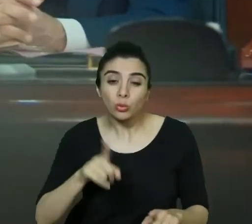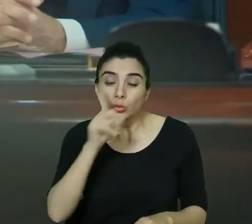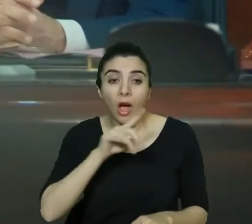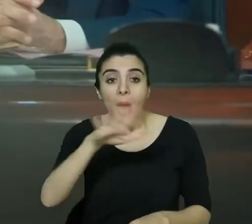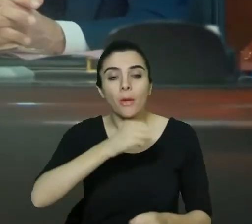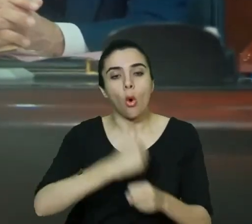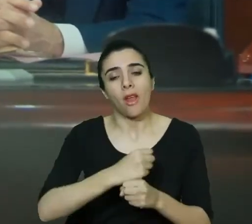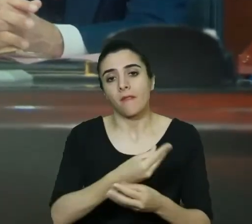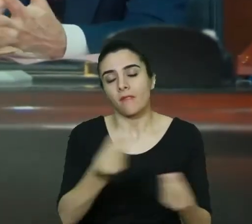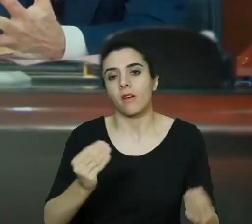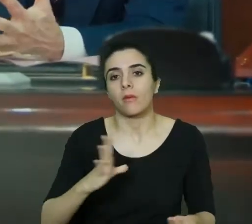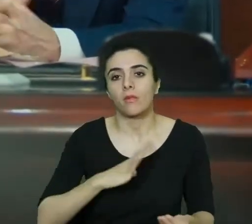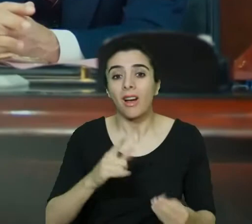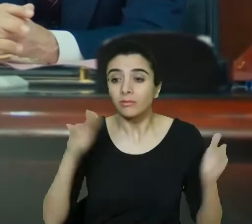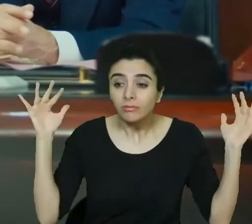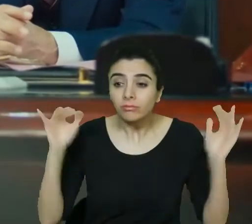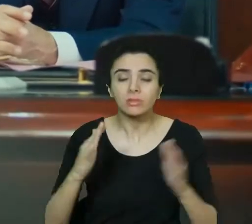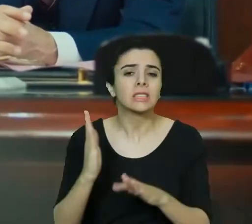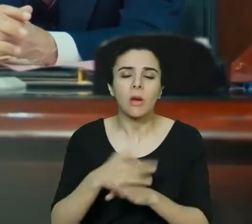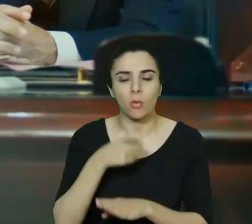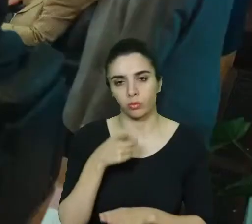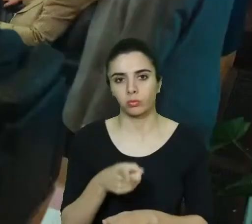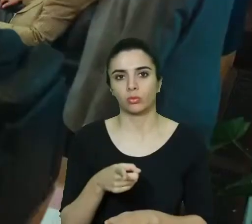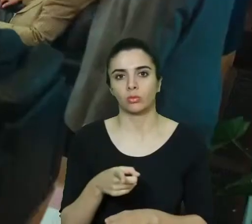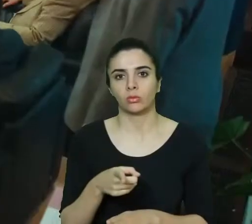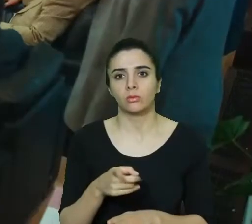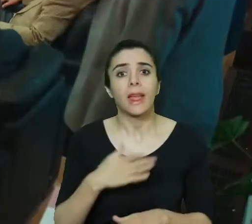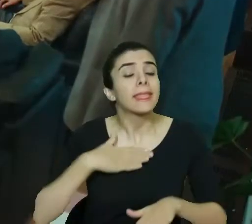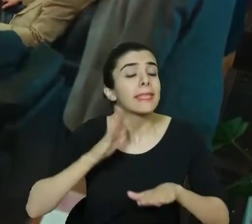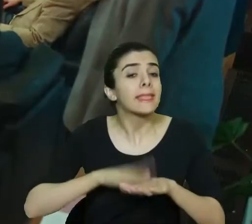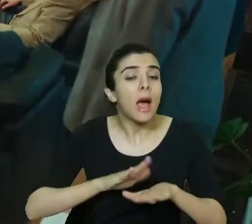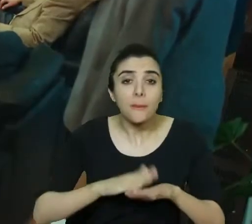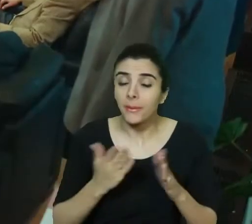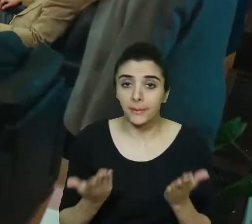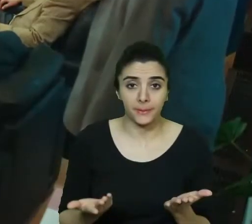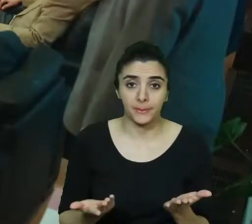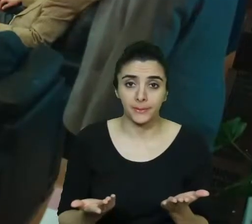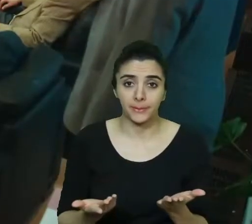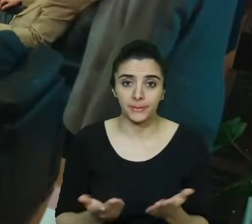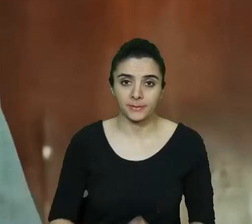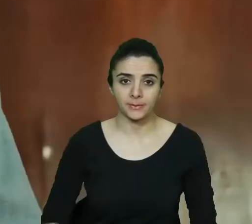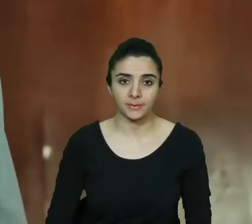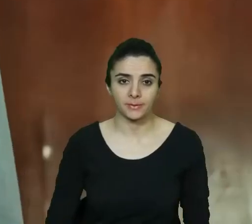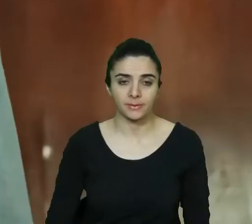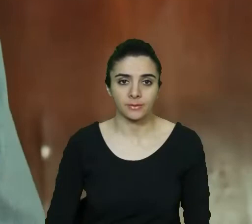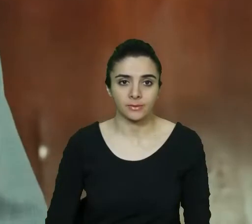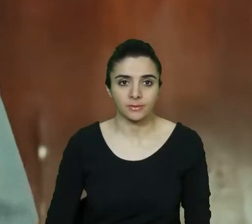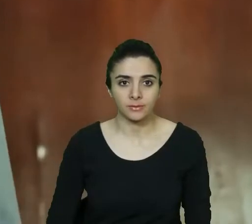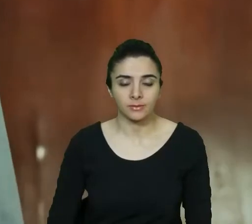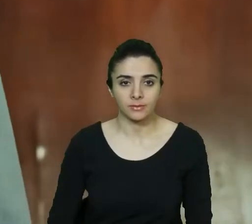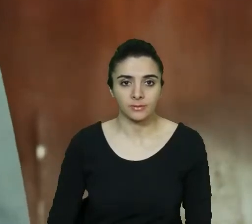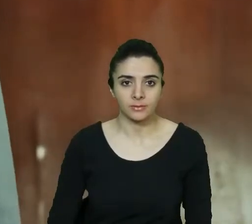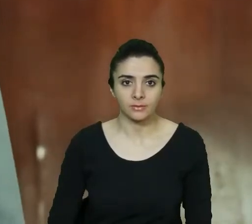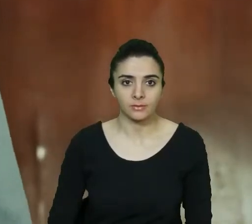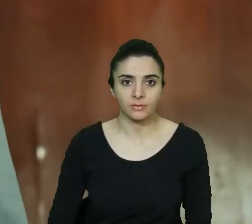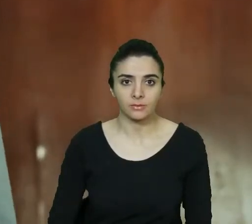düşüyor. Sizi buraya toplamamın nedeni de bu. Neler yapabiliriz? Şehrin ileri gelenleri baş salladılar. Öğretmenler